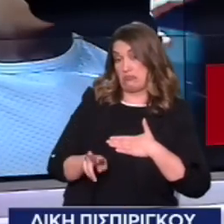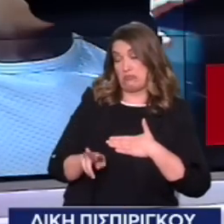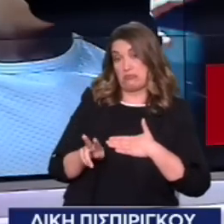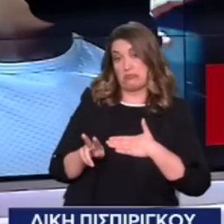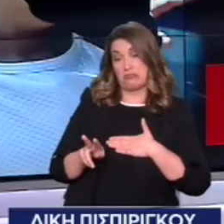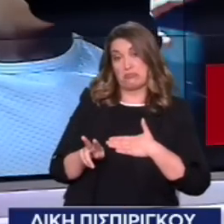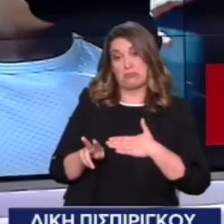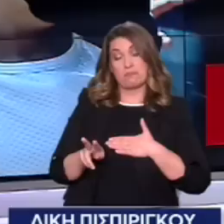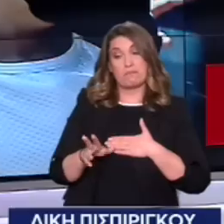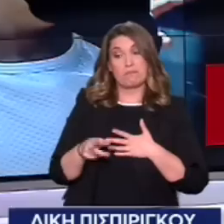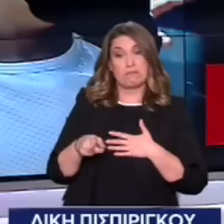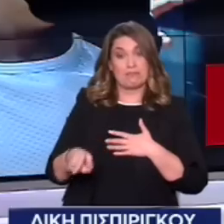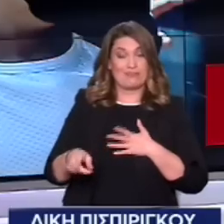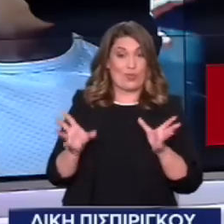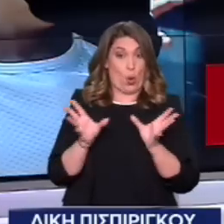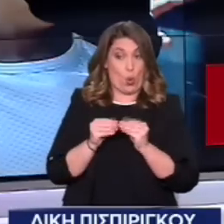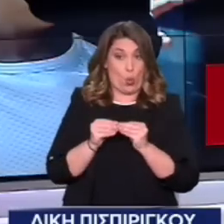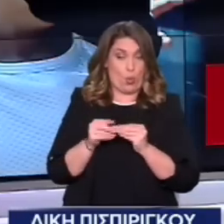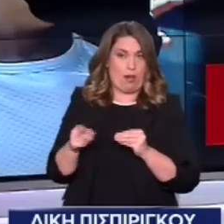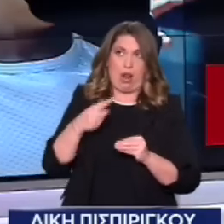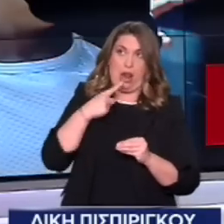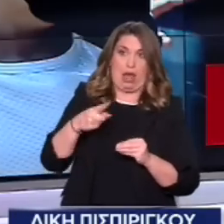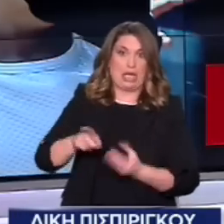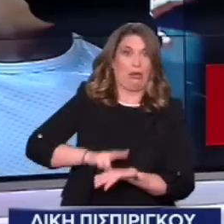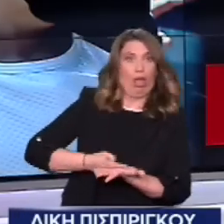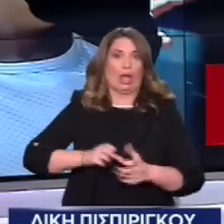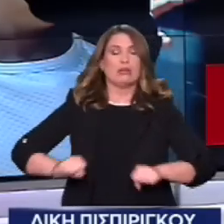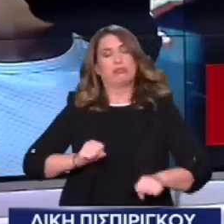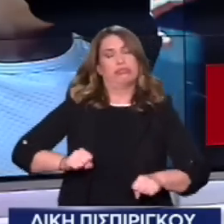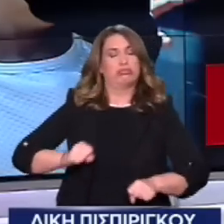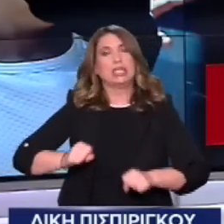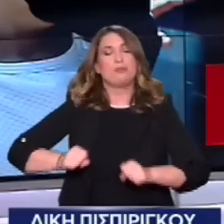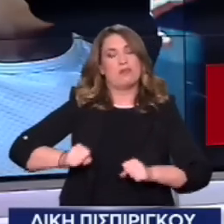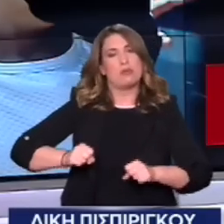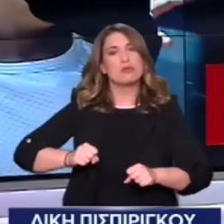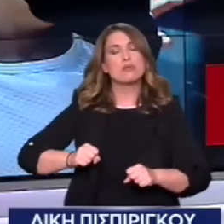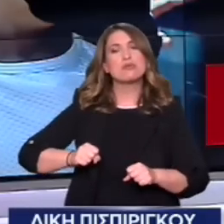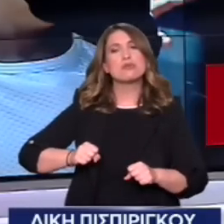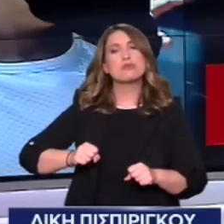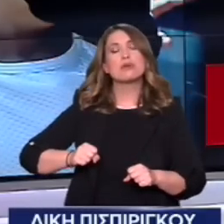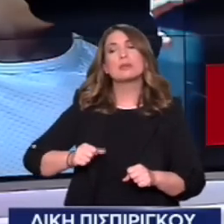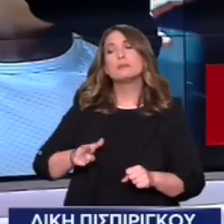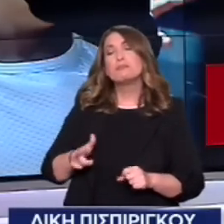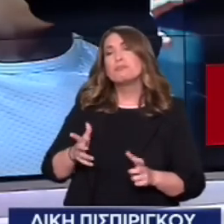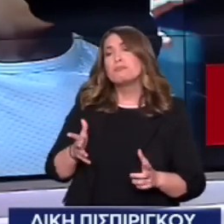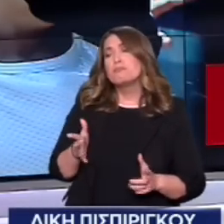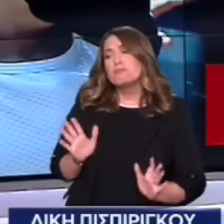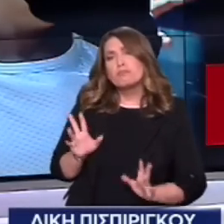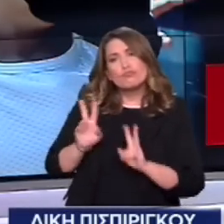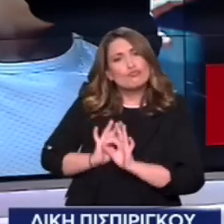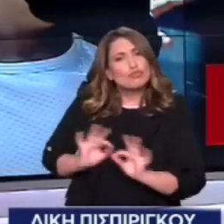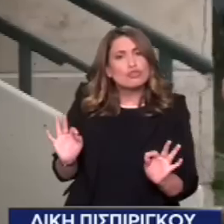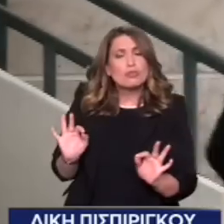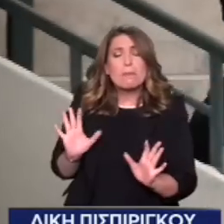λόγος για να προκαλέσει το παιδί αυτά που η μάνα έλεγε ότι είχε, ήταν να το έχει δηλητηριάσει με χάπια. Δείτε.